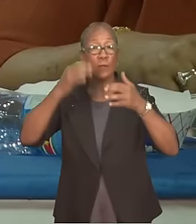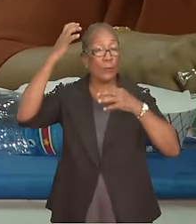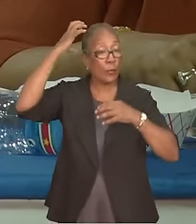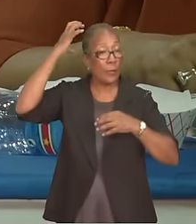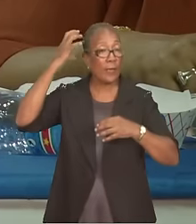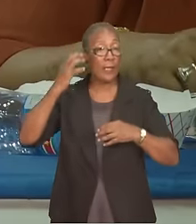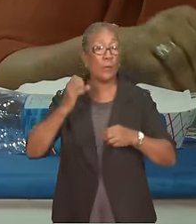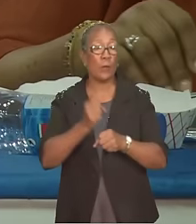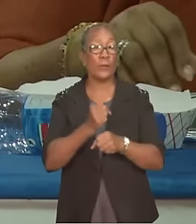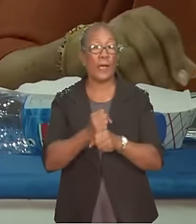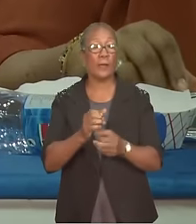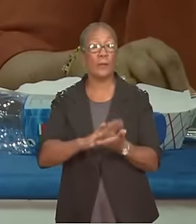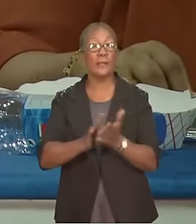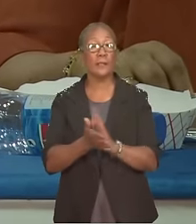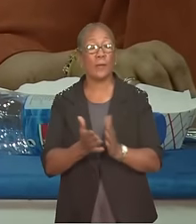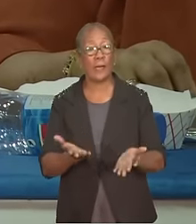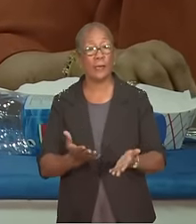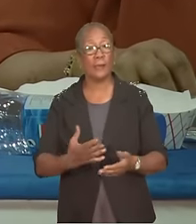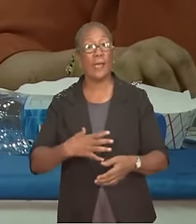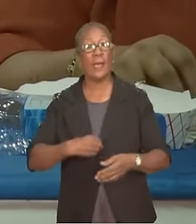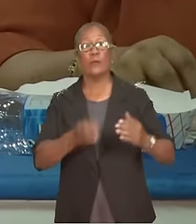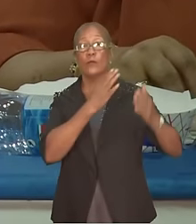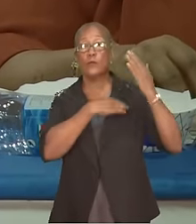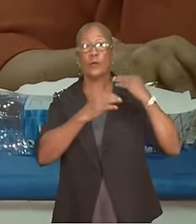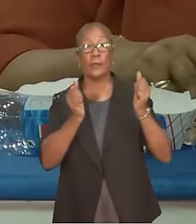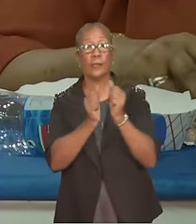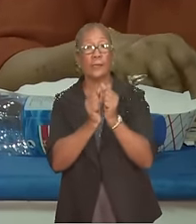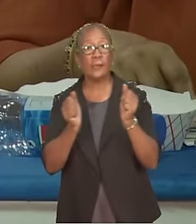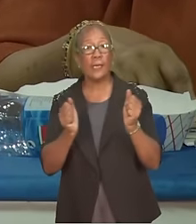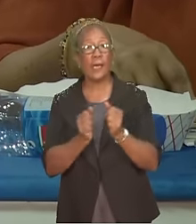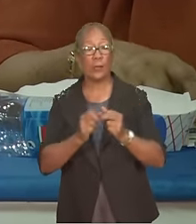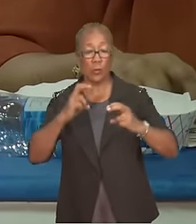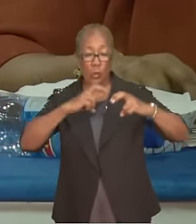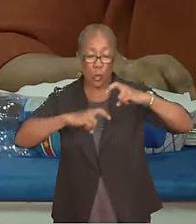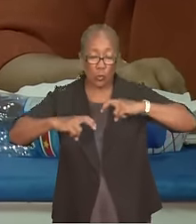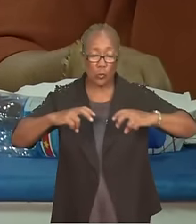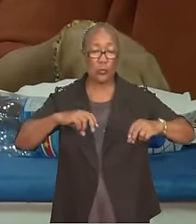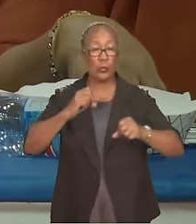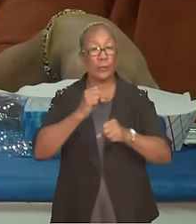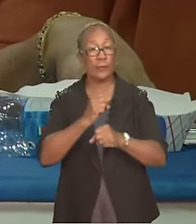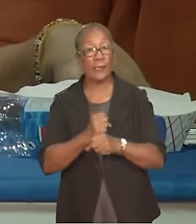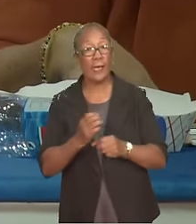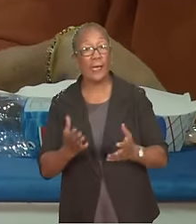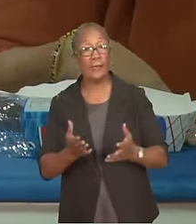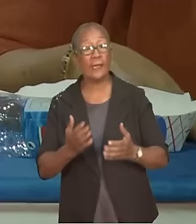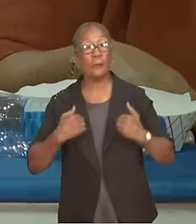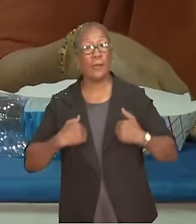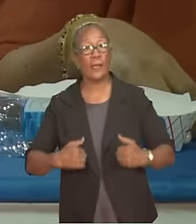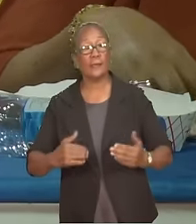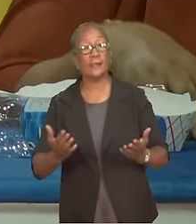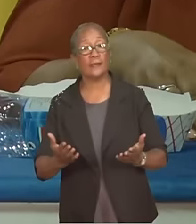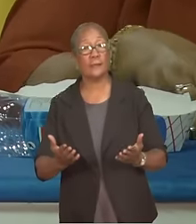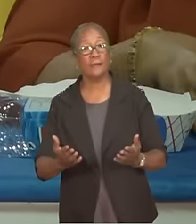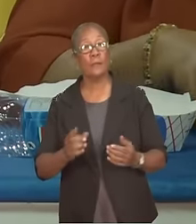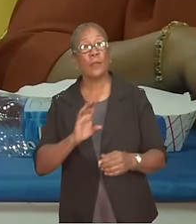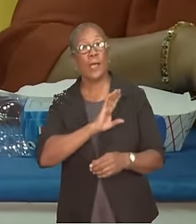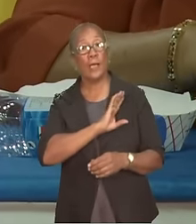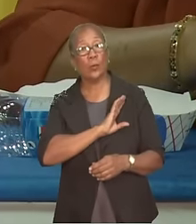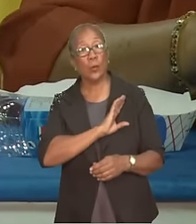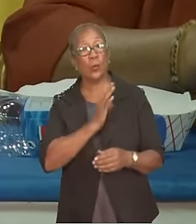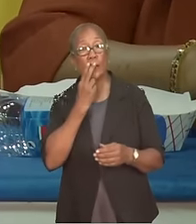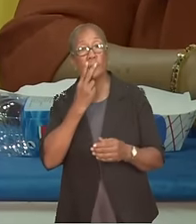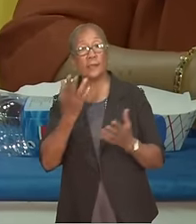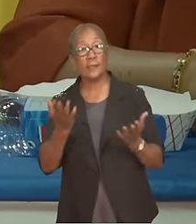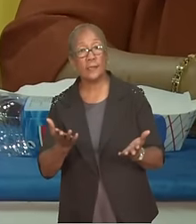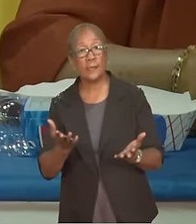de arbeidsmarkt. We hadden vorig jaar een vacatureonderzoek verricht. Daar blijkt dat mensen, en dat is ook weer gebleken